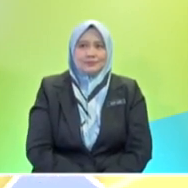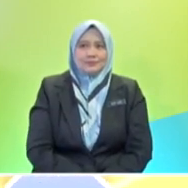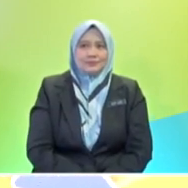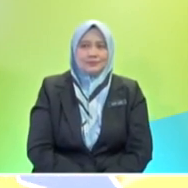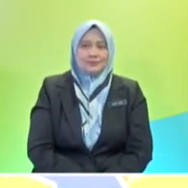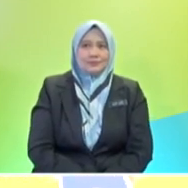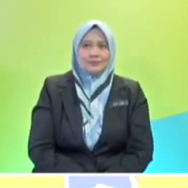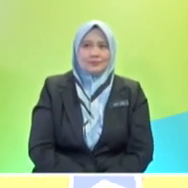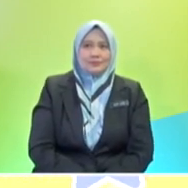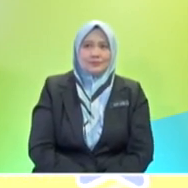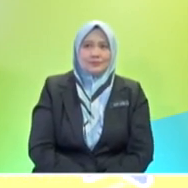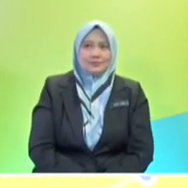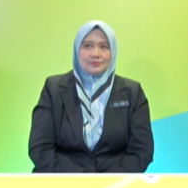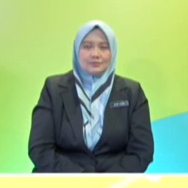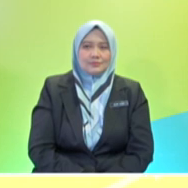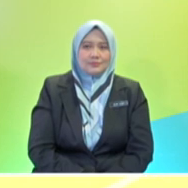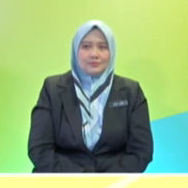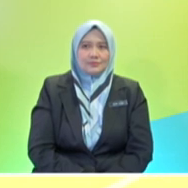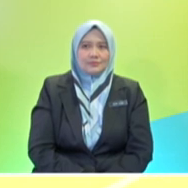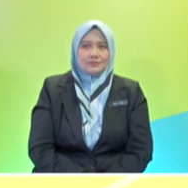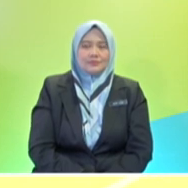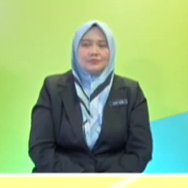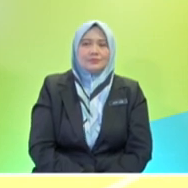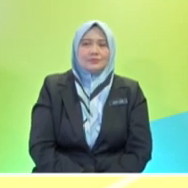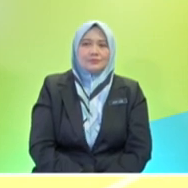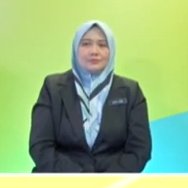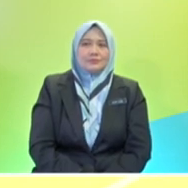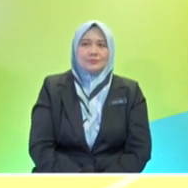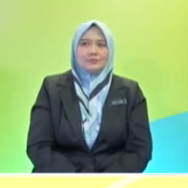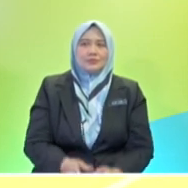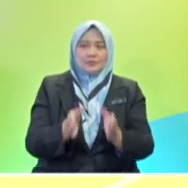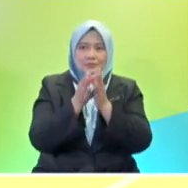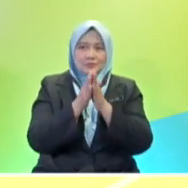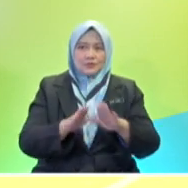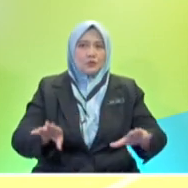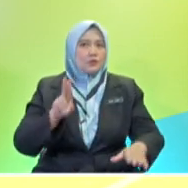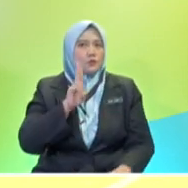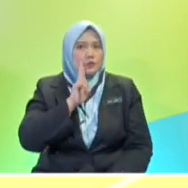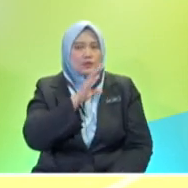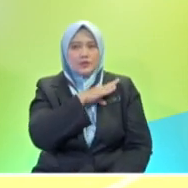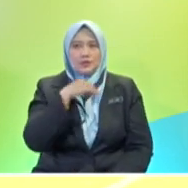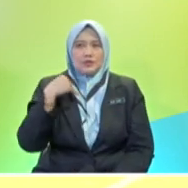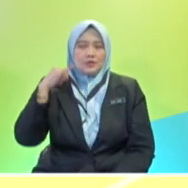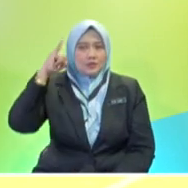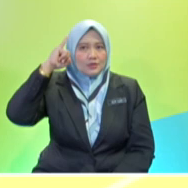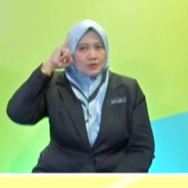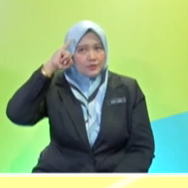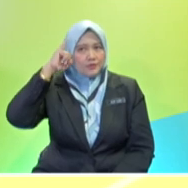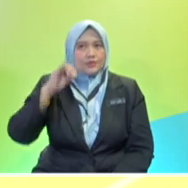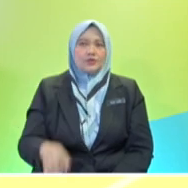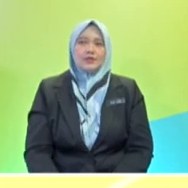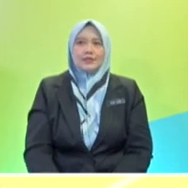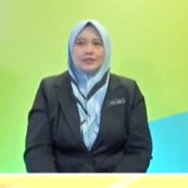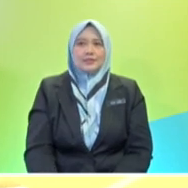kumpulan selamat, Irfan bagi kumpulan selamat, manakala Hanan dan Dayan kumpulan